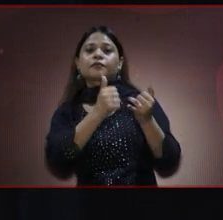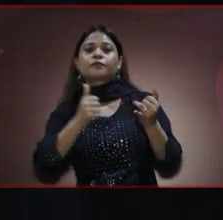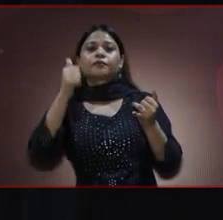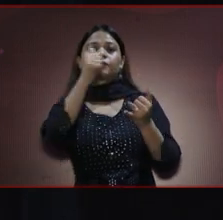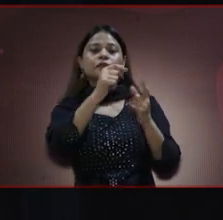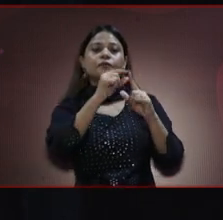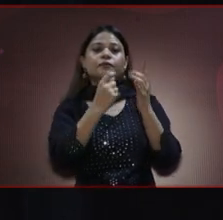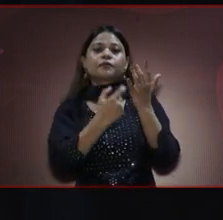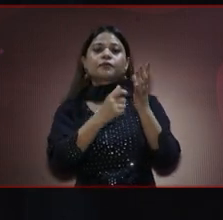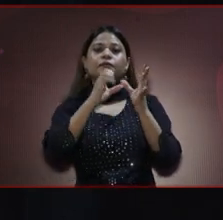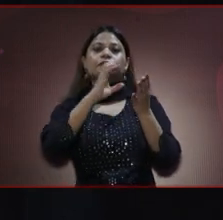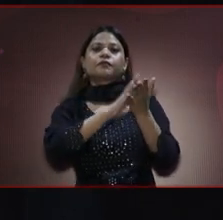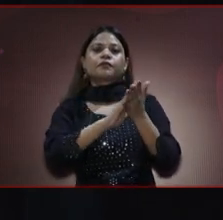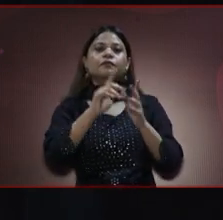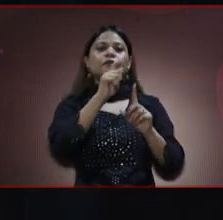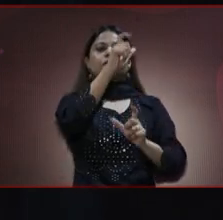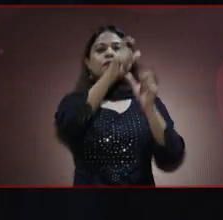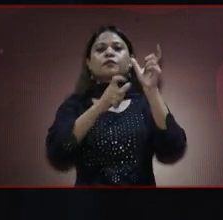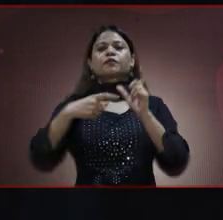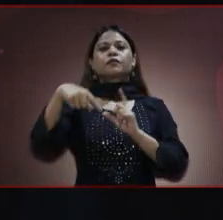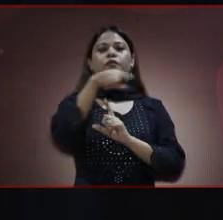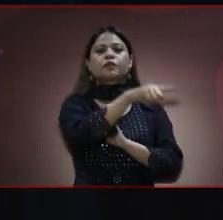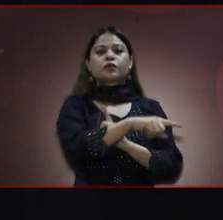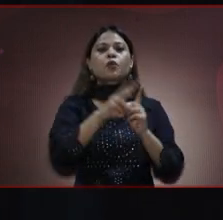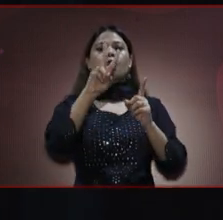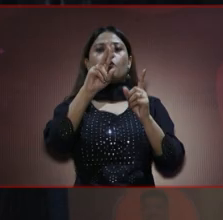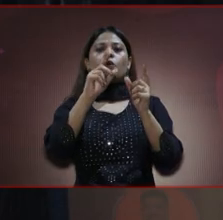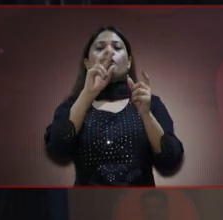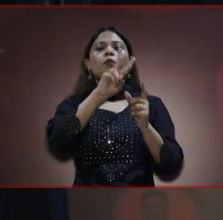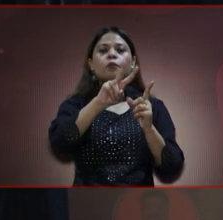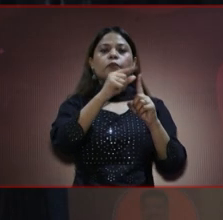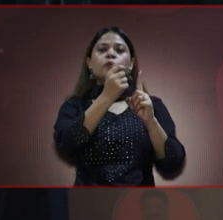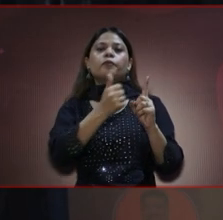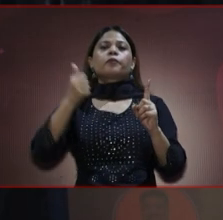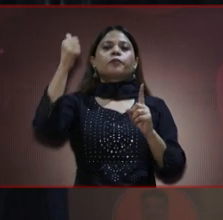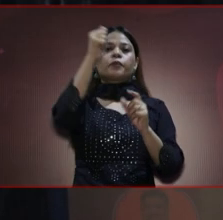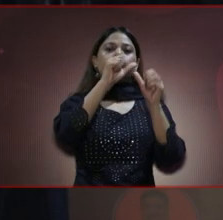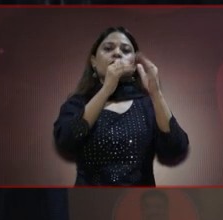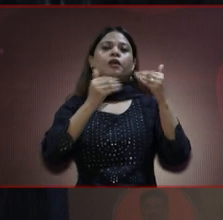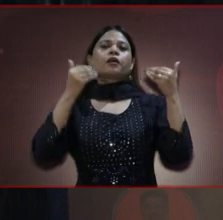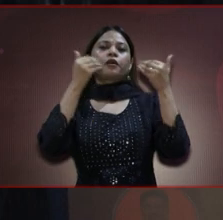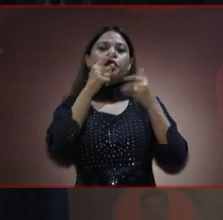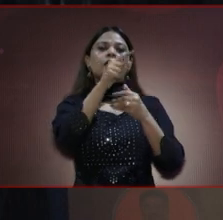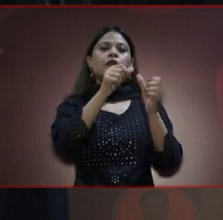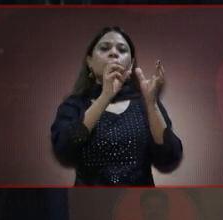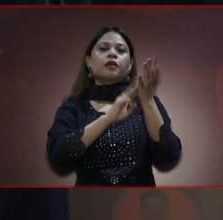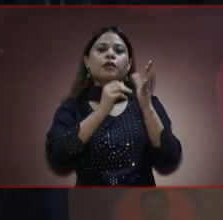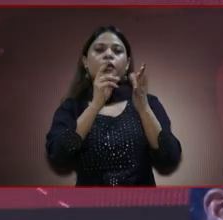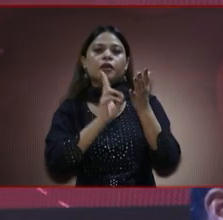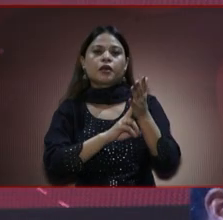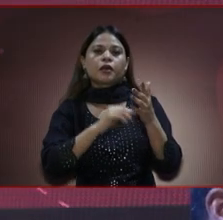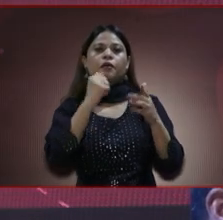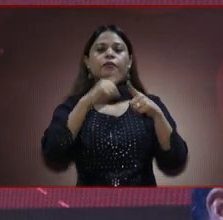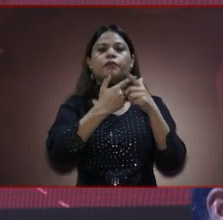श्री सौरभ श्रीवास्तव वाइस प्रेसिडेंट अमेज़न इंडिया, श्री अमन जैन डायरेक्टर पब्लिक